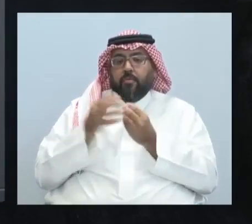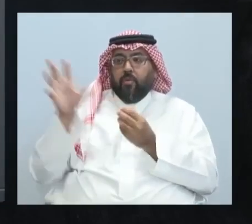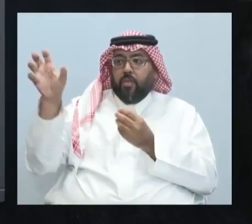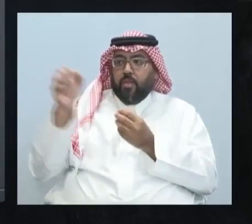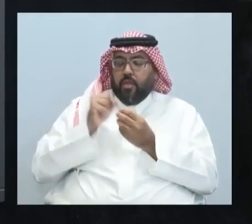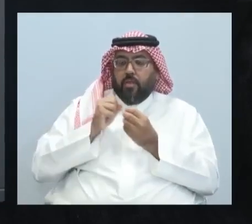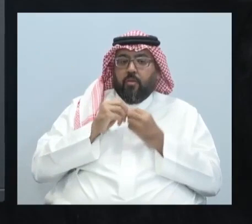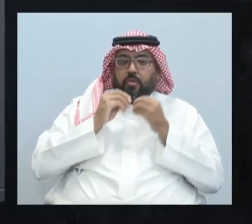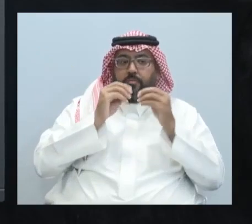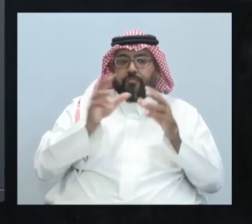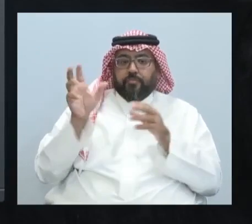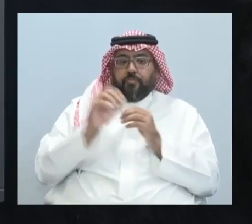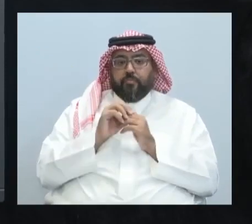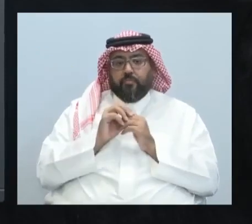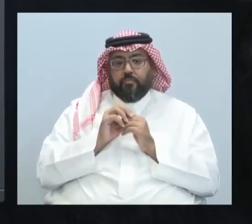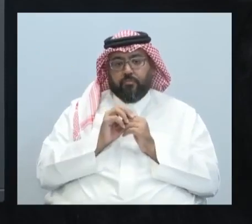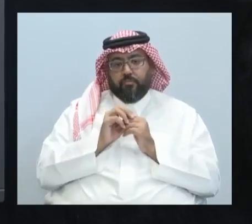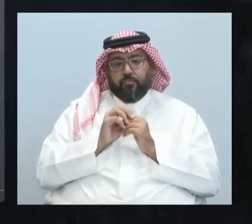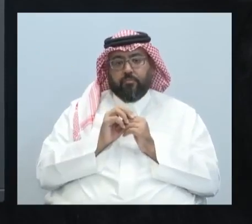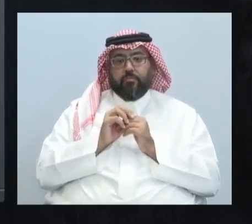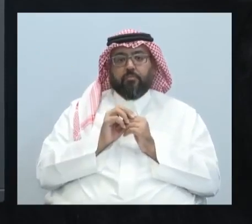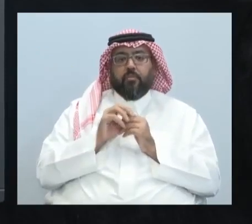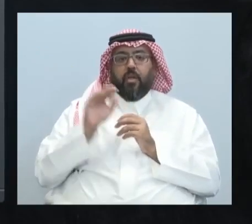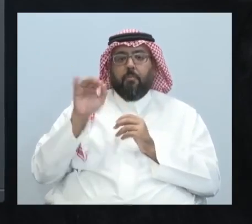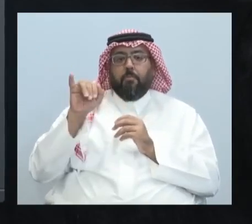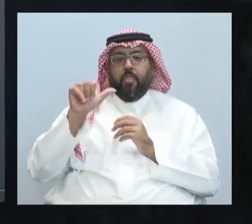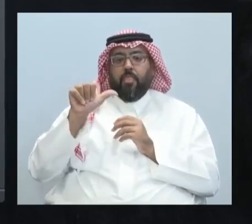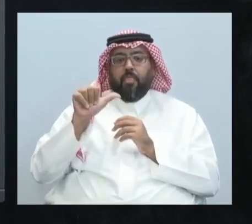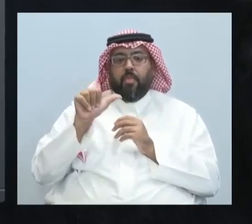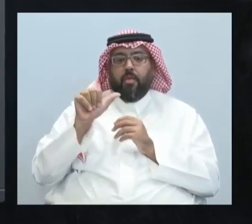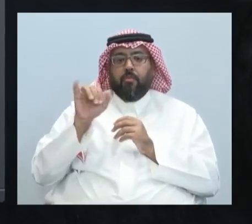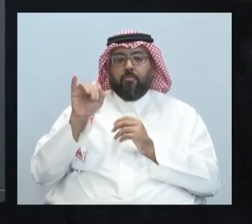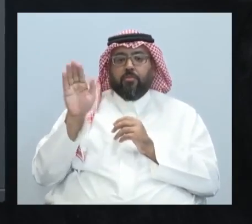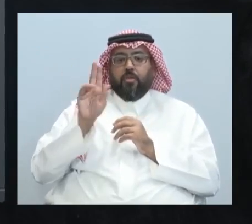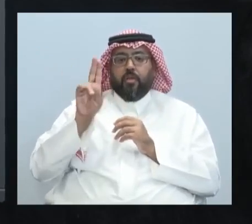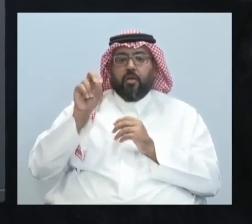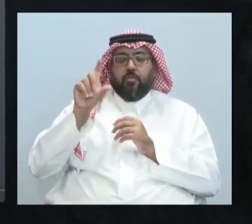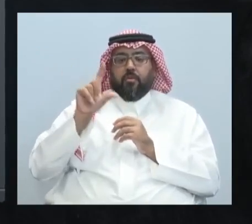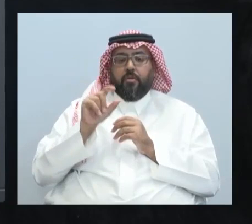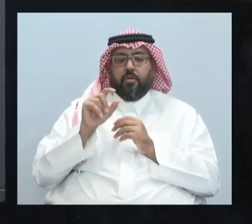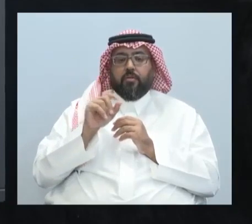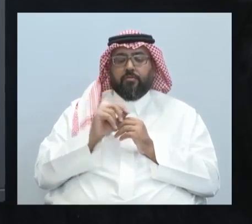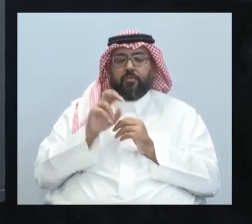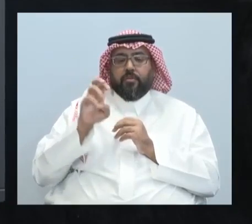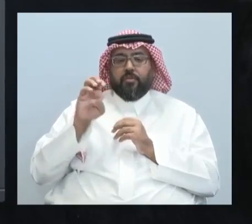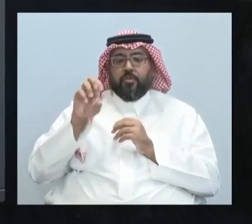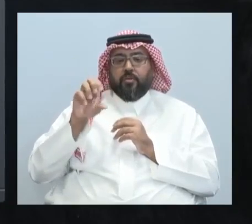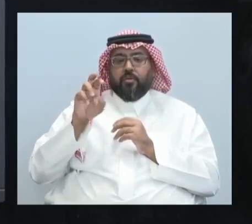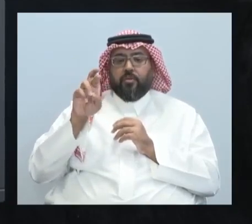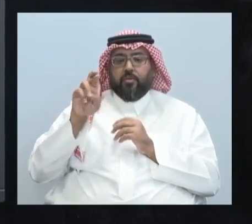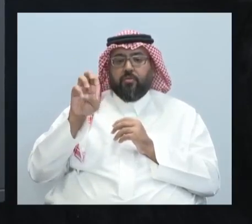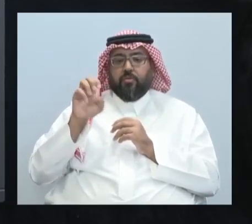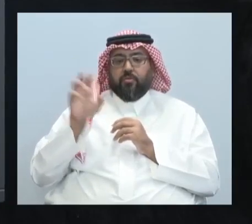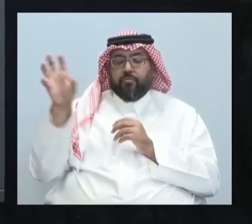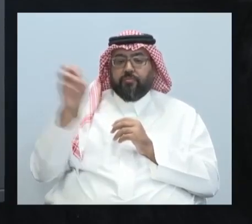واحد يستقبل فهنا الحمض مستقبل لمين للزوج من الالكترونات طيب